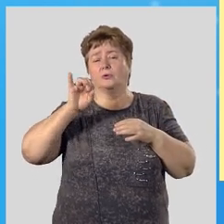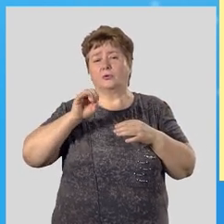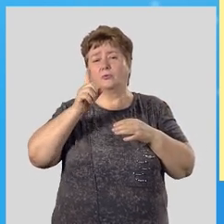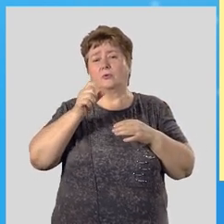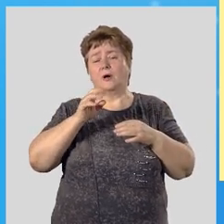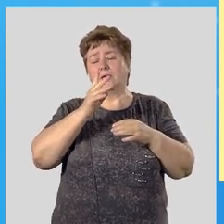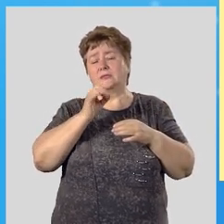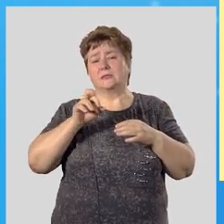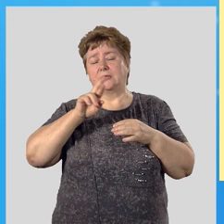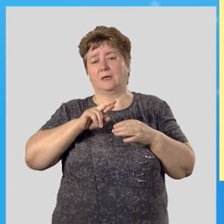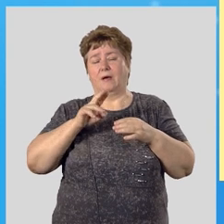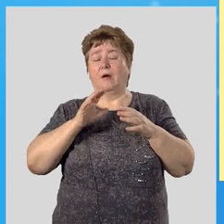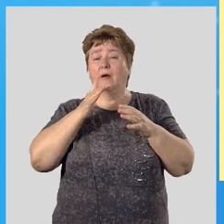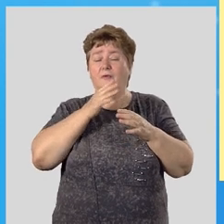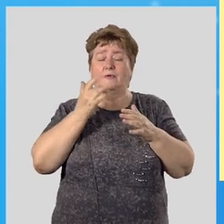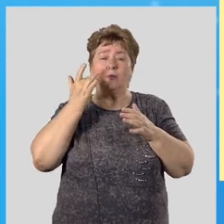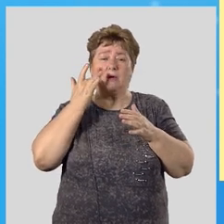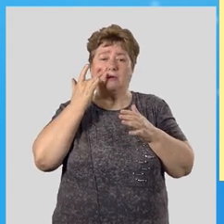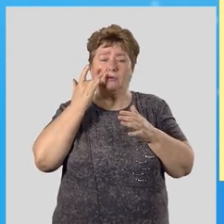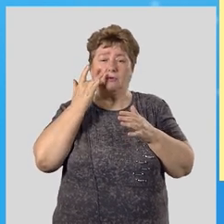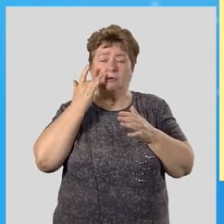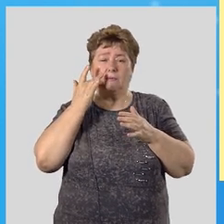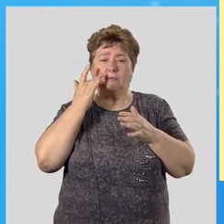конъюгация, во время которой